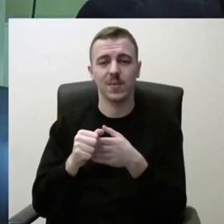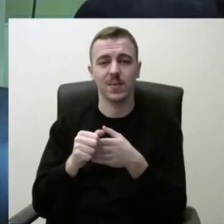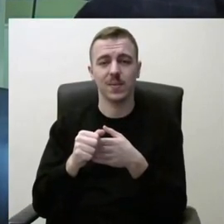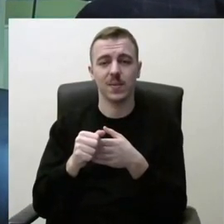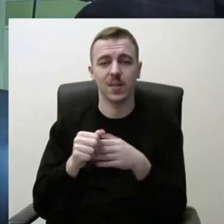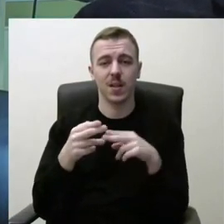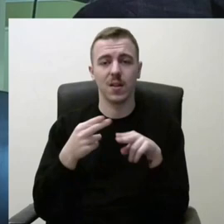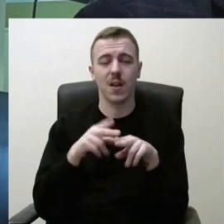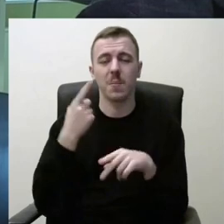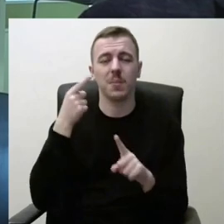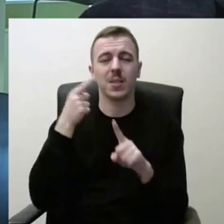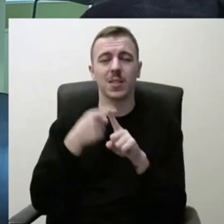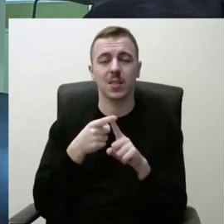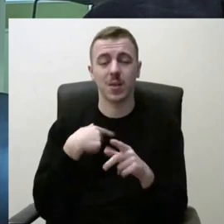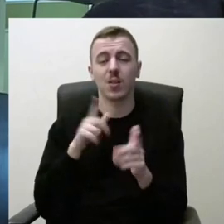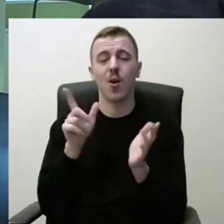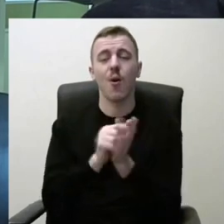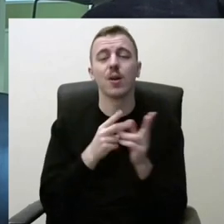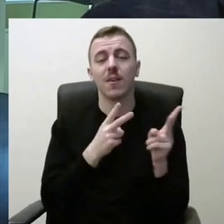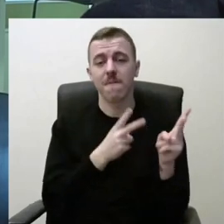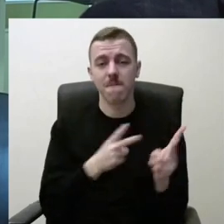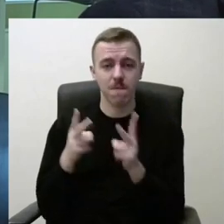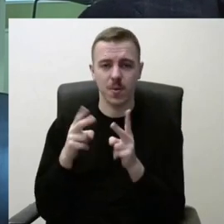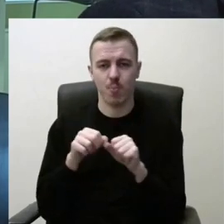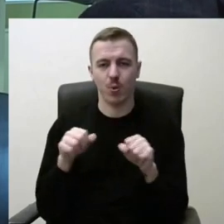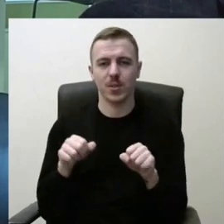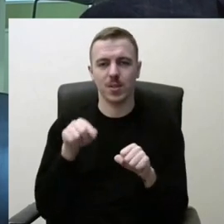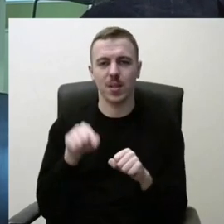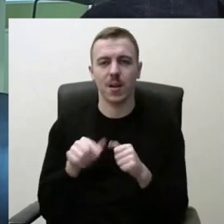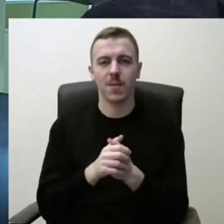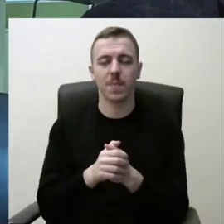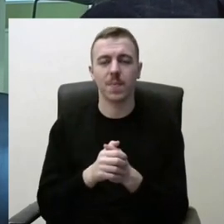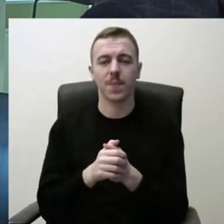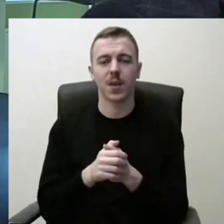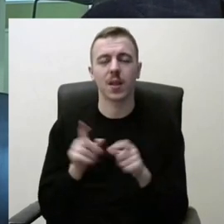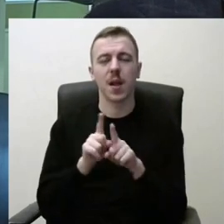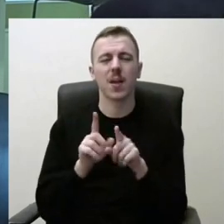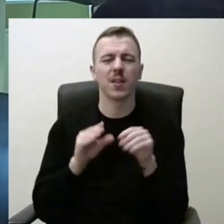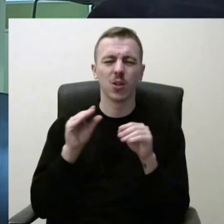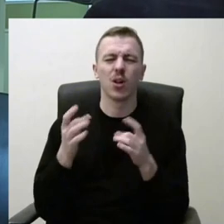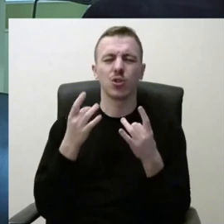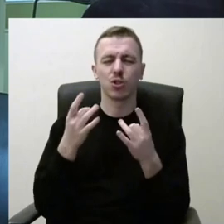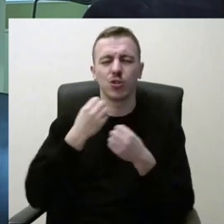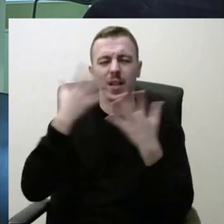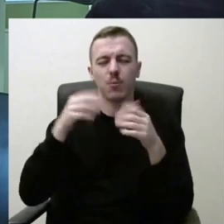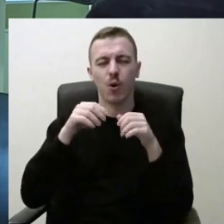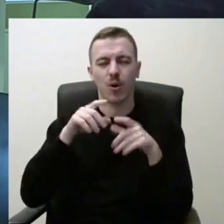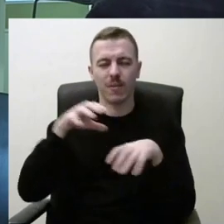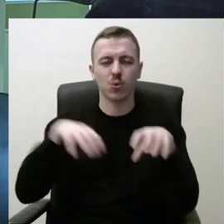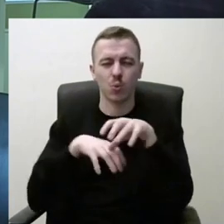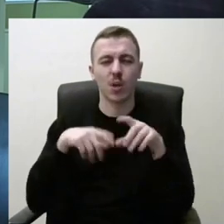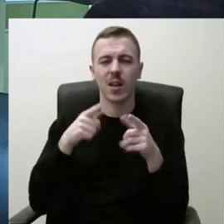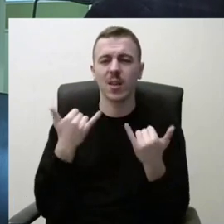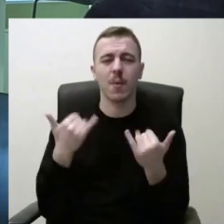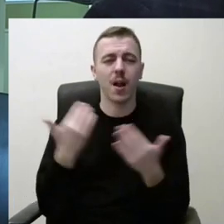pirmas tikslas turėtume ir išlaikyti šitas pozicijas, investuoti į dar švietimo infrastruktūrą, kuri dar nėra